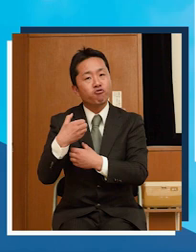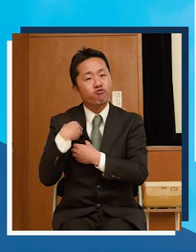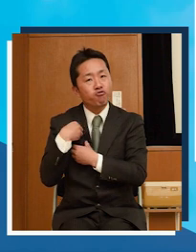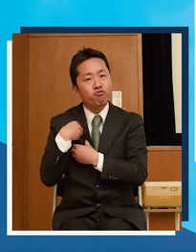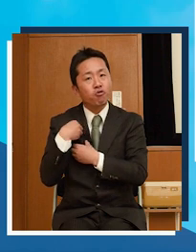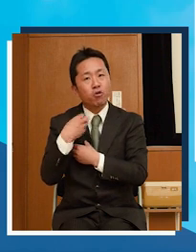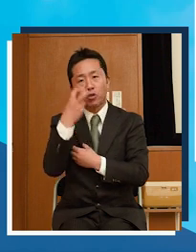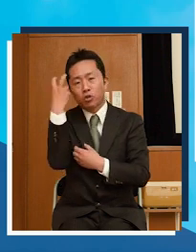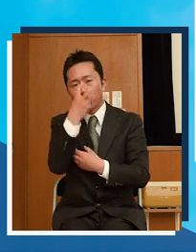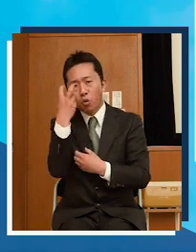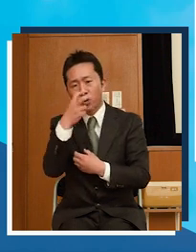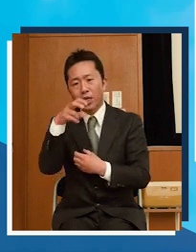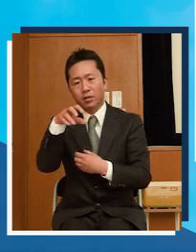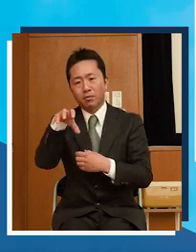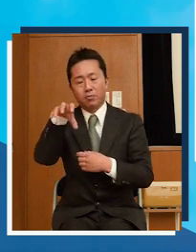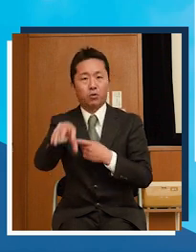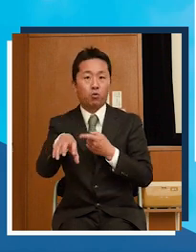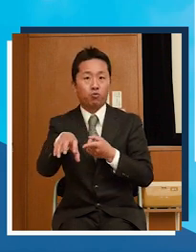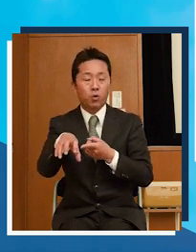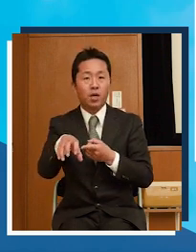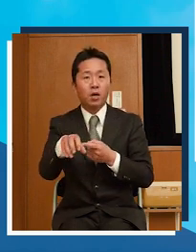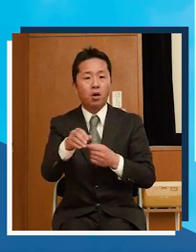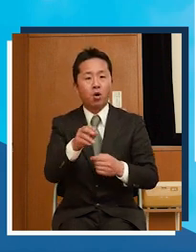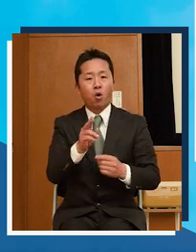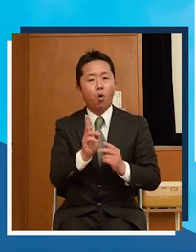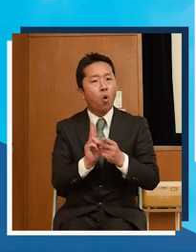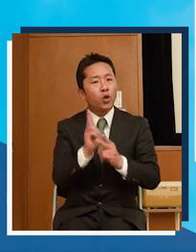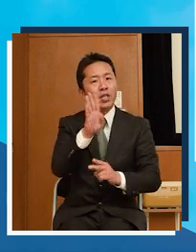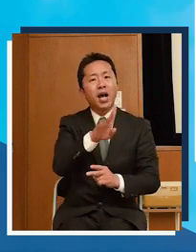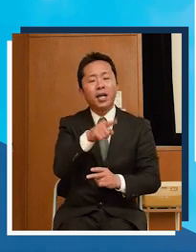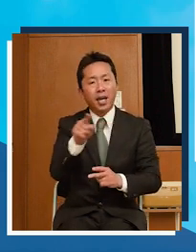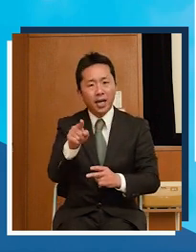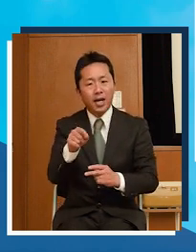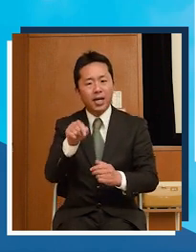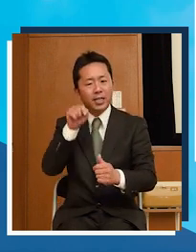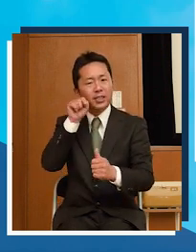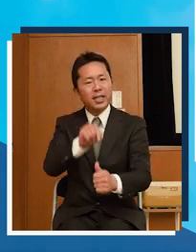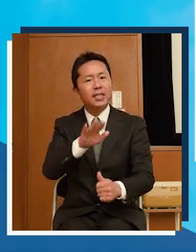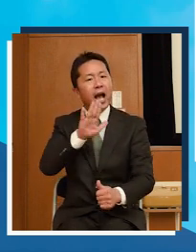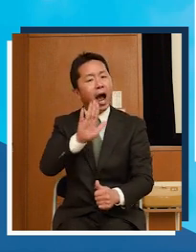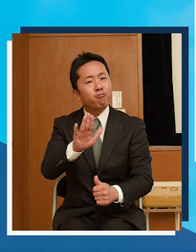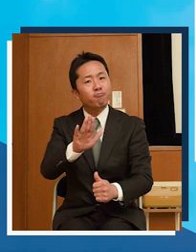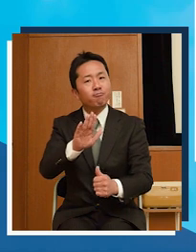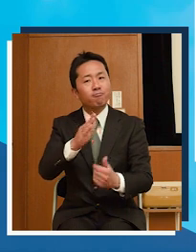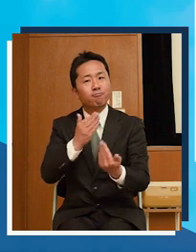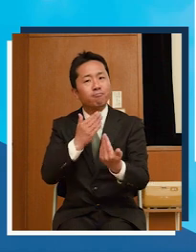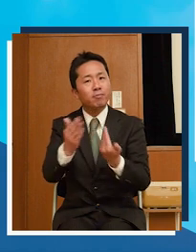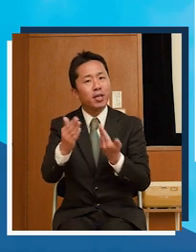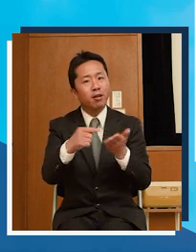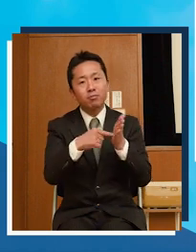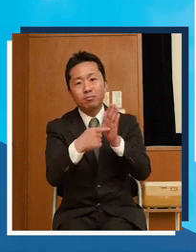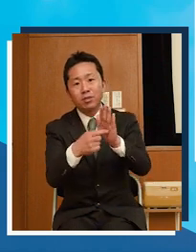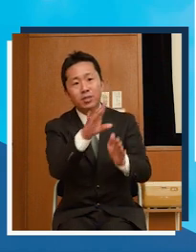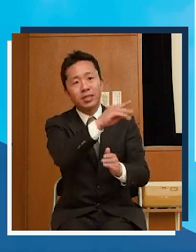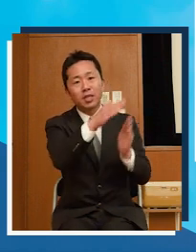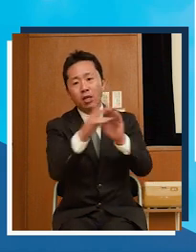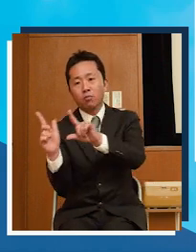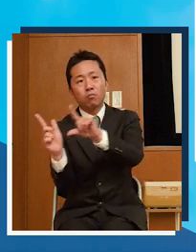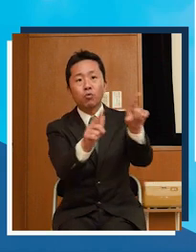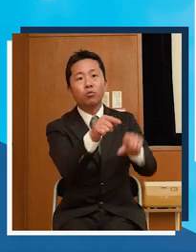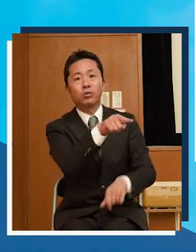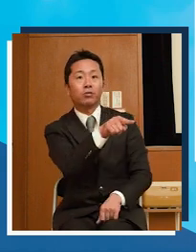はレポートの中で沖縄県がそのように指摘をしているということも明確に明をし議会に報告をしてい